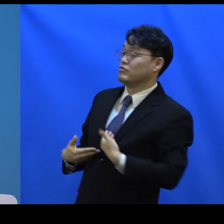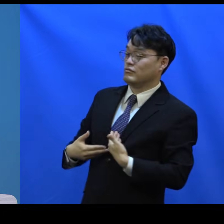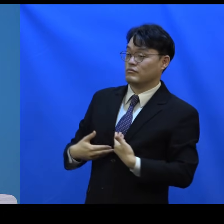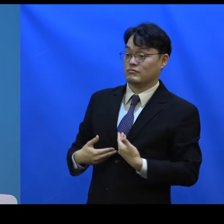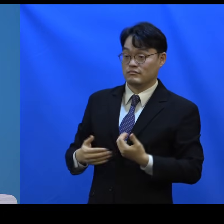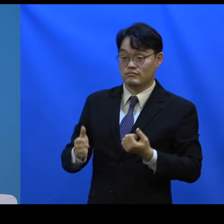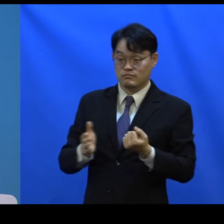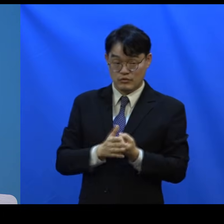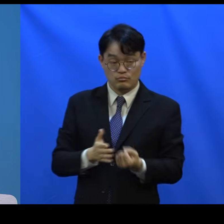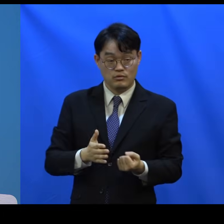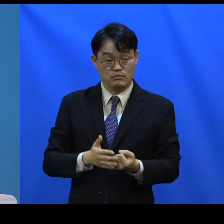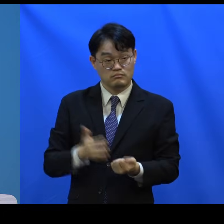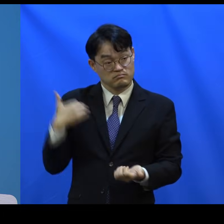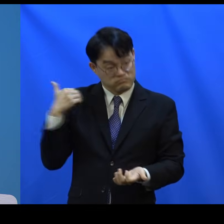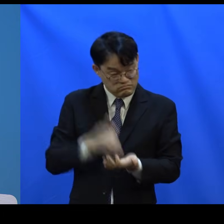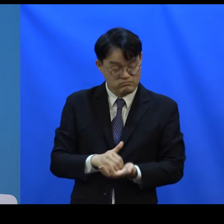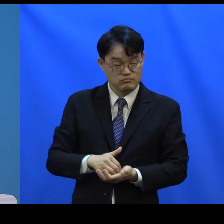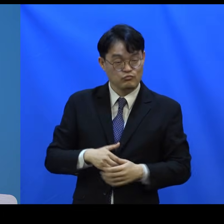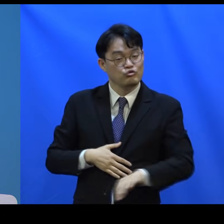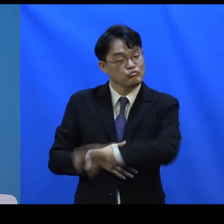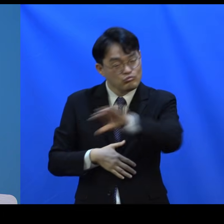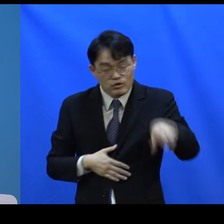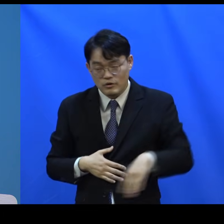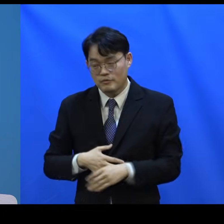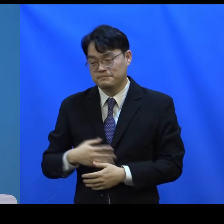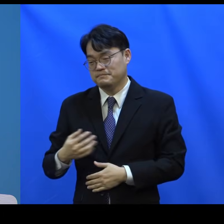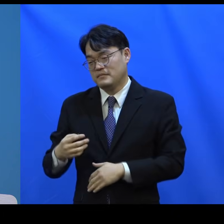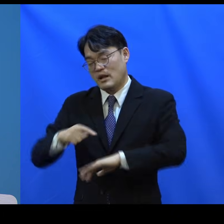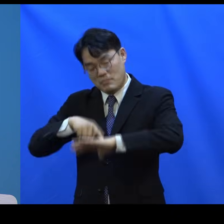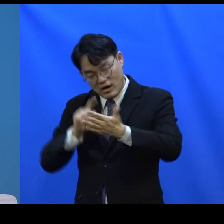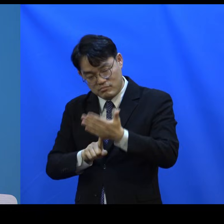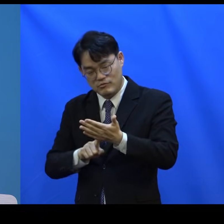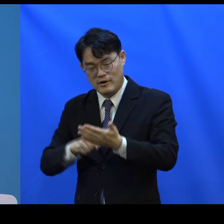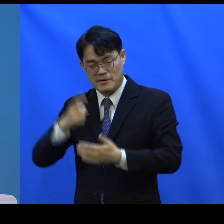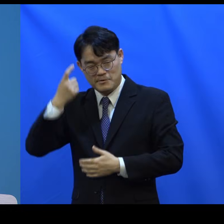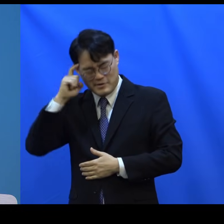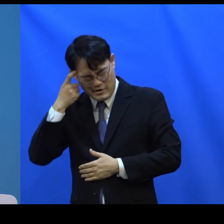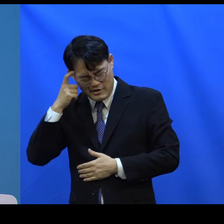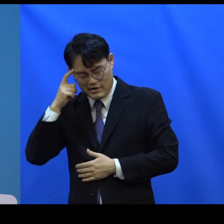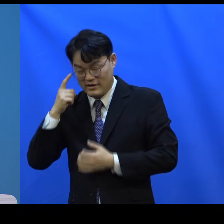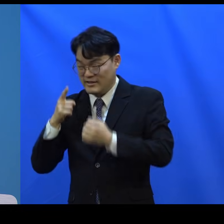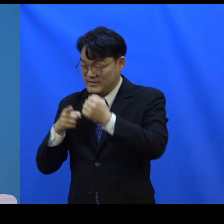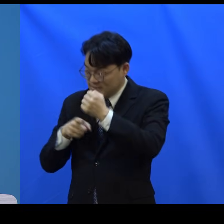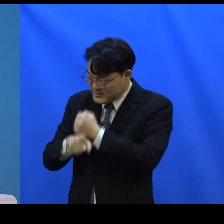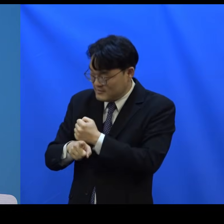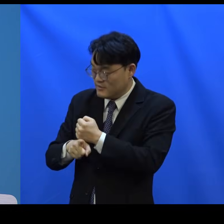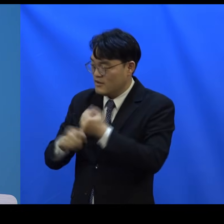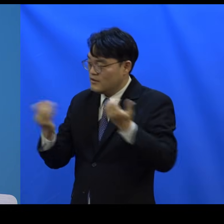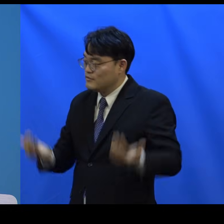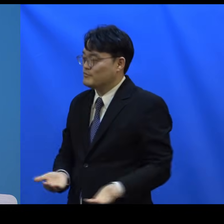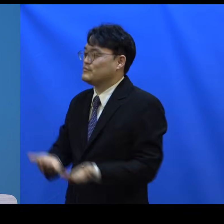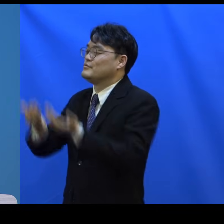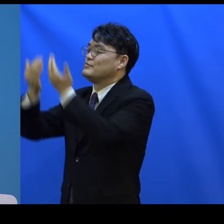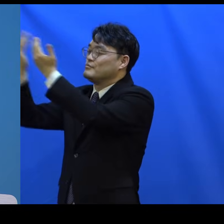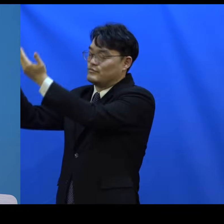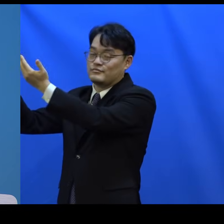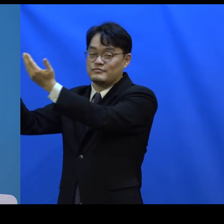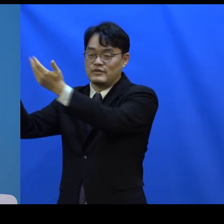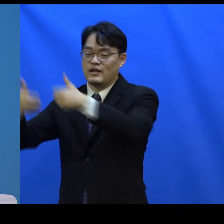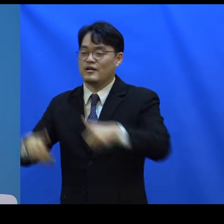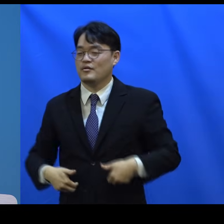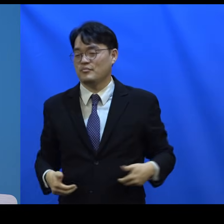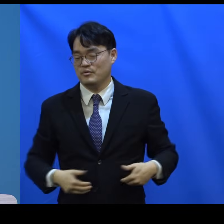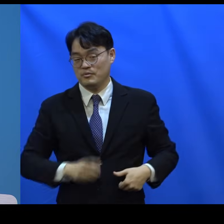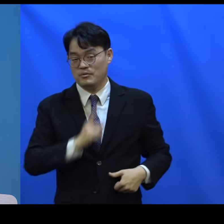그래서 오늘 우리가 하나님이 원하시는 것들이 어떤 것인가, 그걸 잘 알아야 되죠. 우리 자신을 온전히